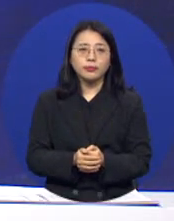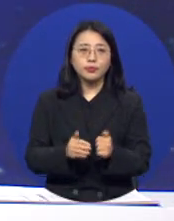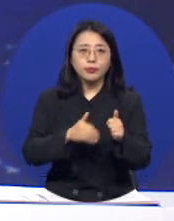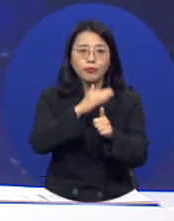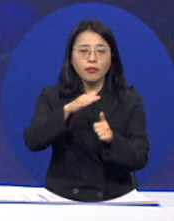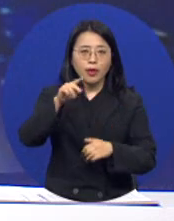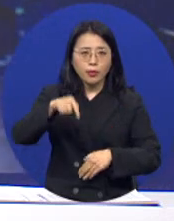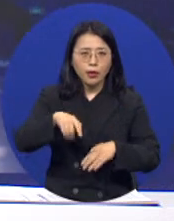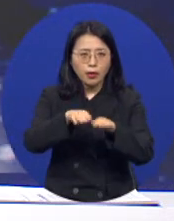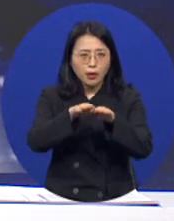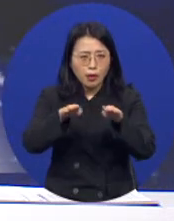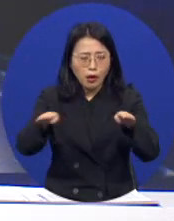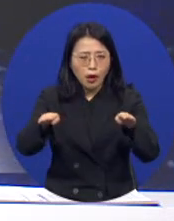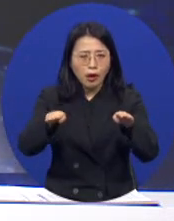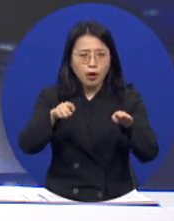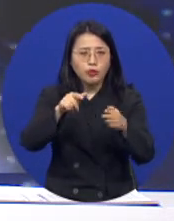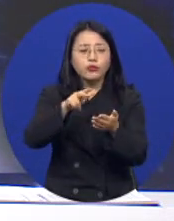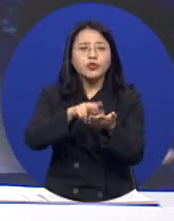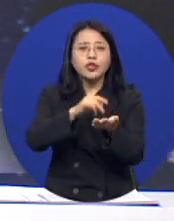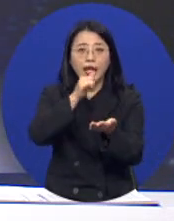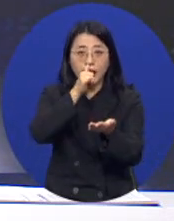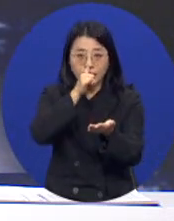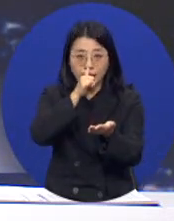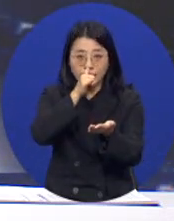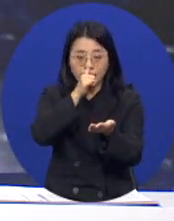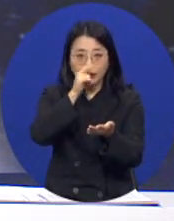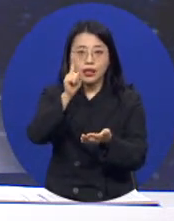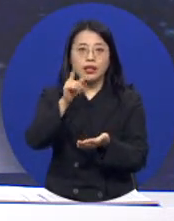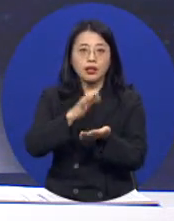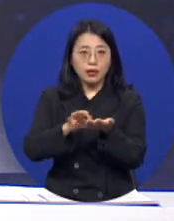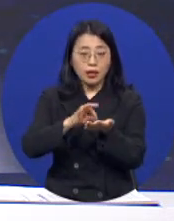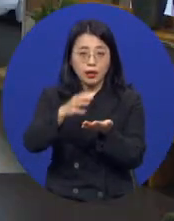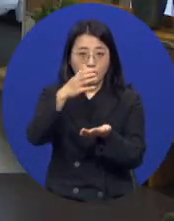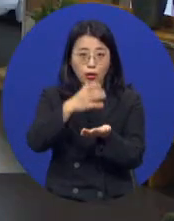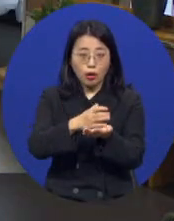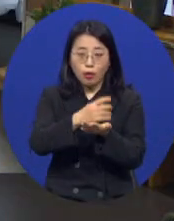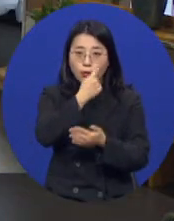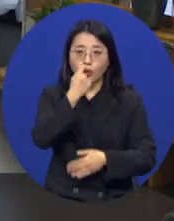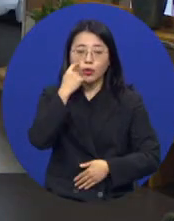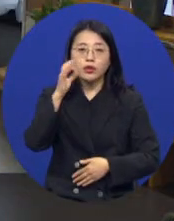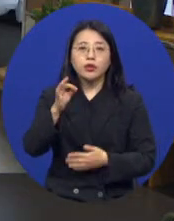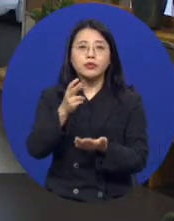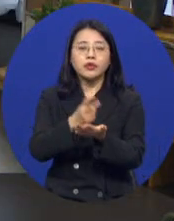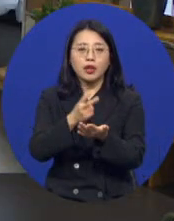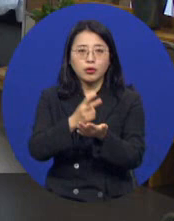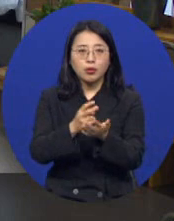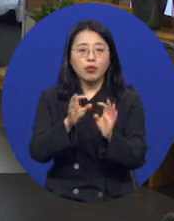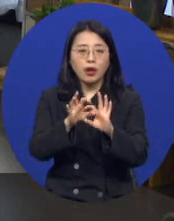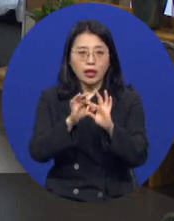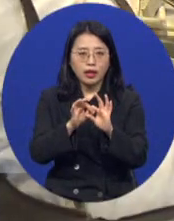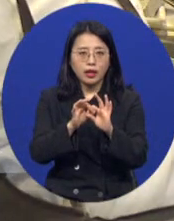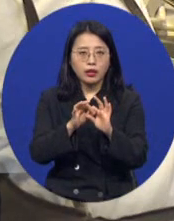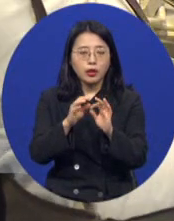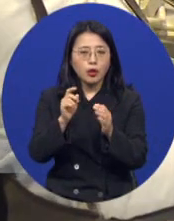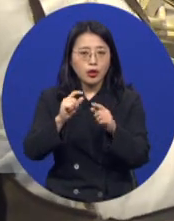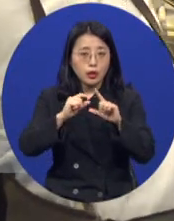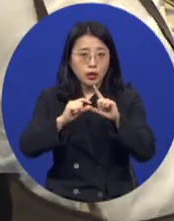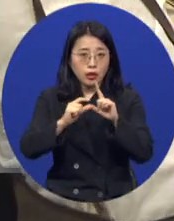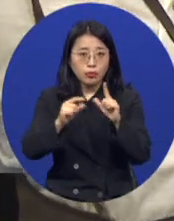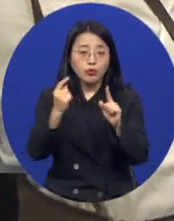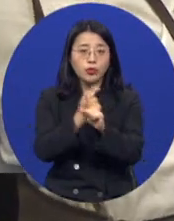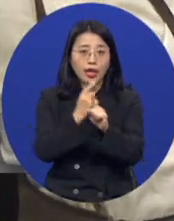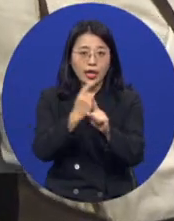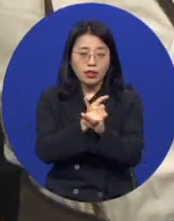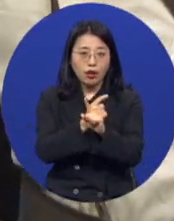환경부는 형평성 논란이 일고 있는 일회용컵 보증금제 개선을 위한 관련 법률 시행령 일부 개정안을 입법 예고하고